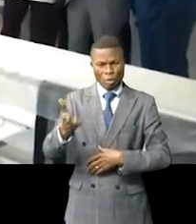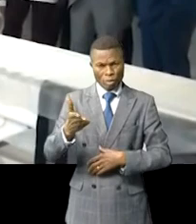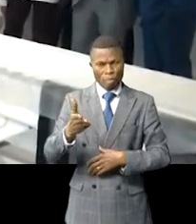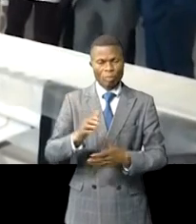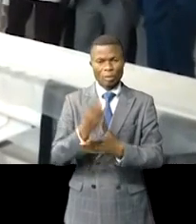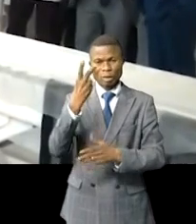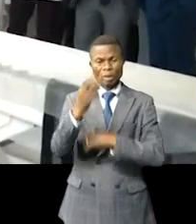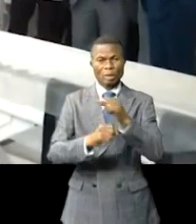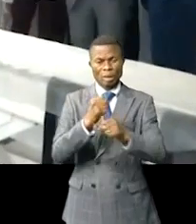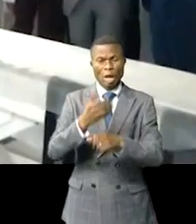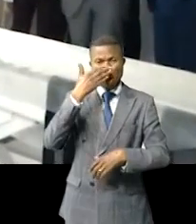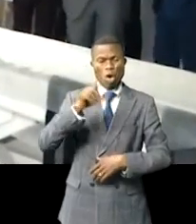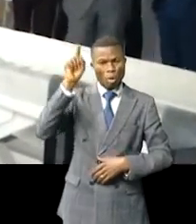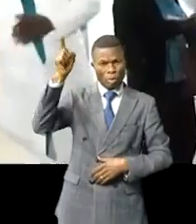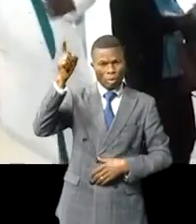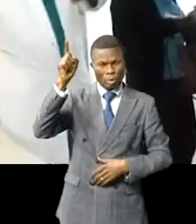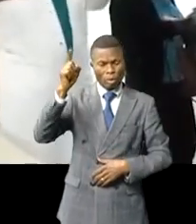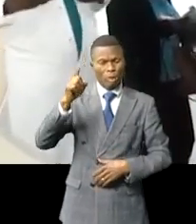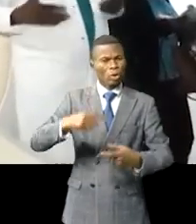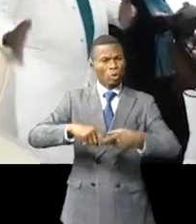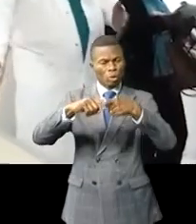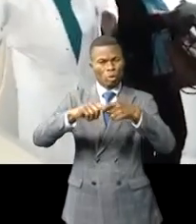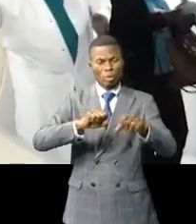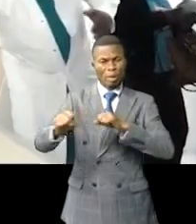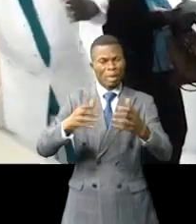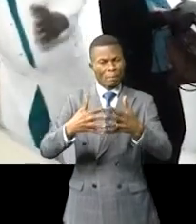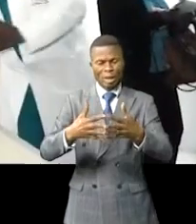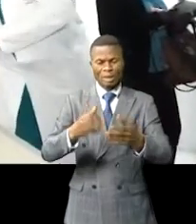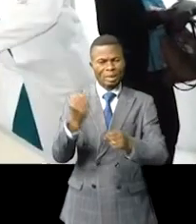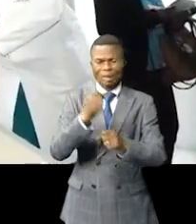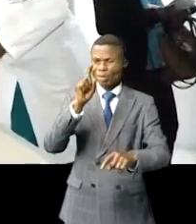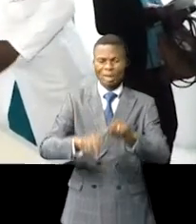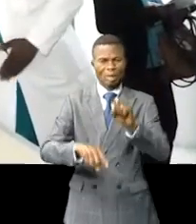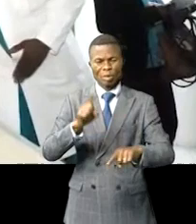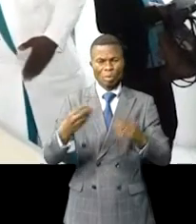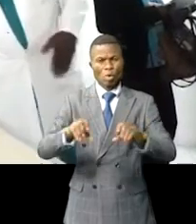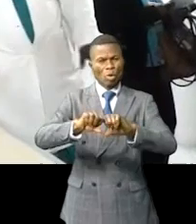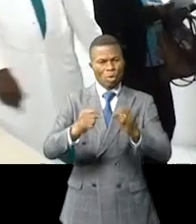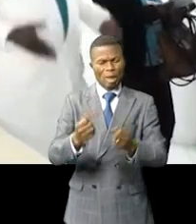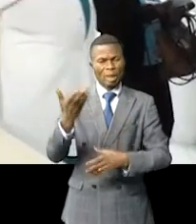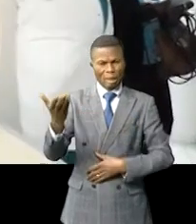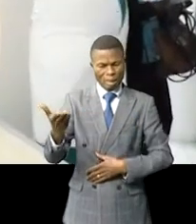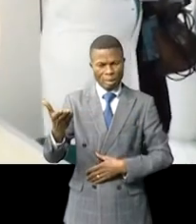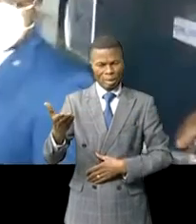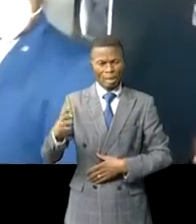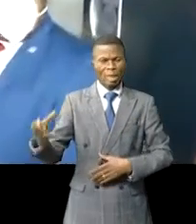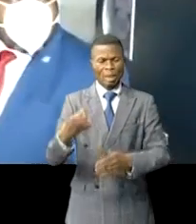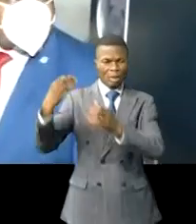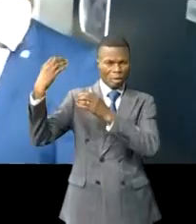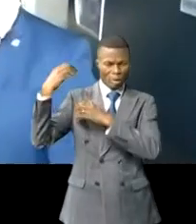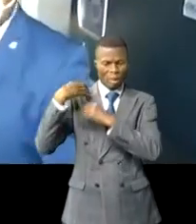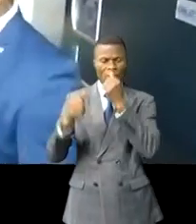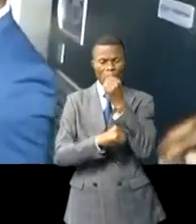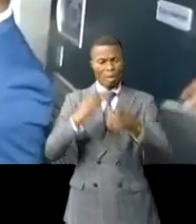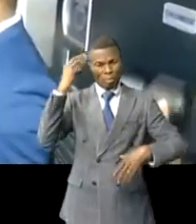2 ans, la clinique Ngaliema a été privée de ces deux appareils indispensables aussi dans les diagnostics et la prise en charge des